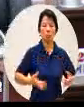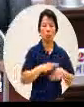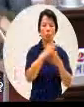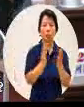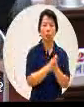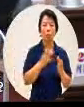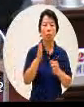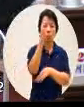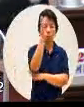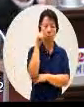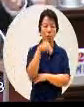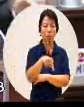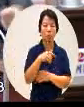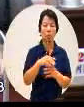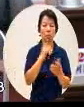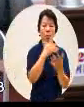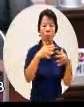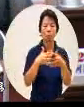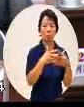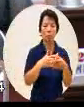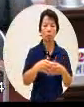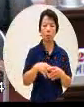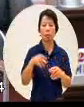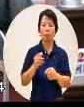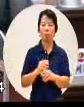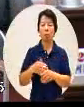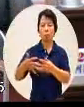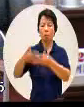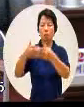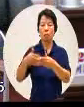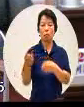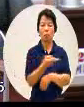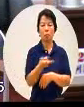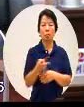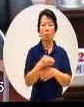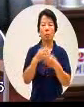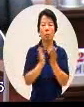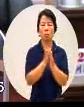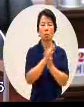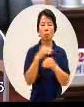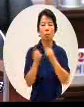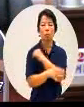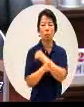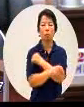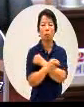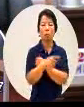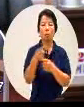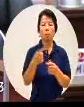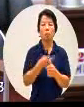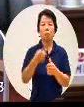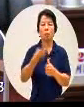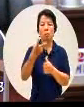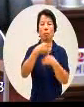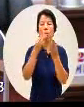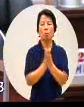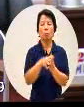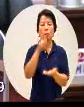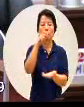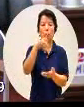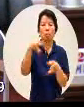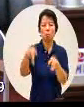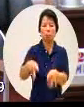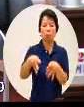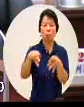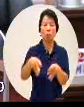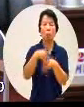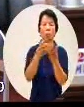國際政治美國跟中國是全世界排碳量第一跟第二名的大國但是他們兩個都不會簽什麼